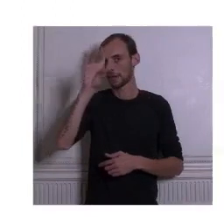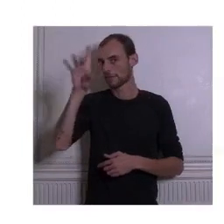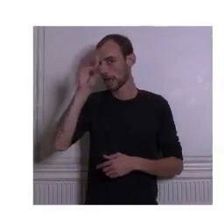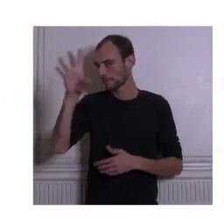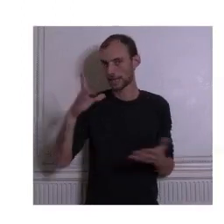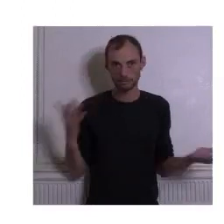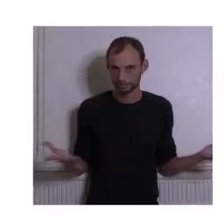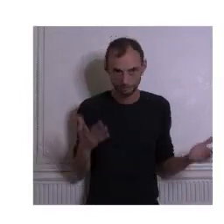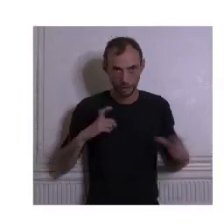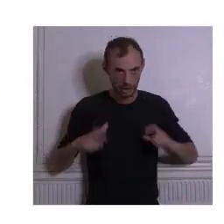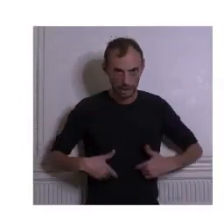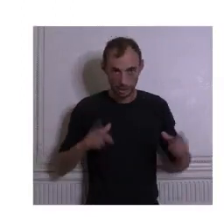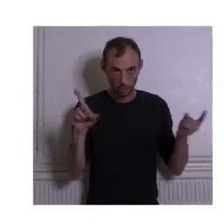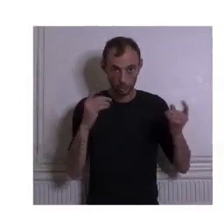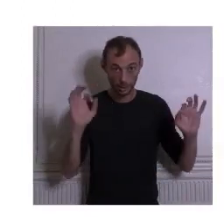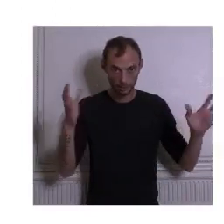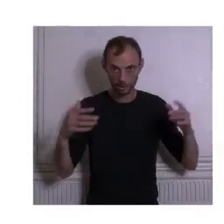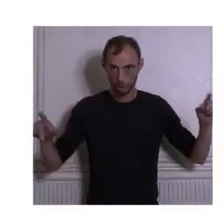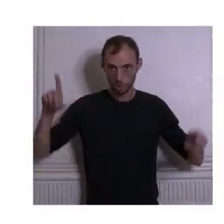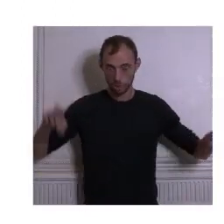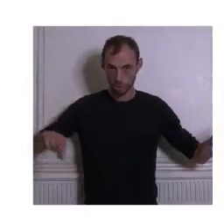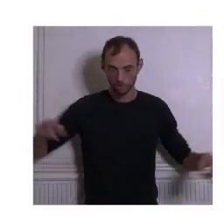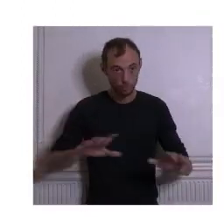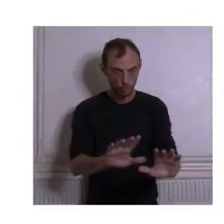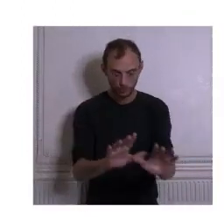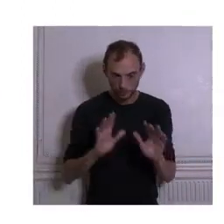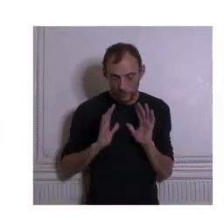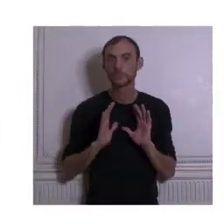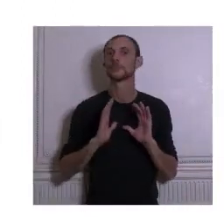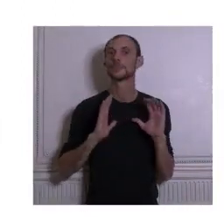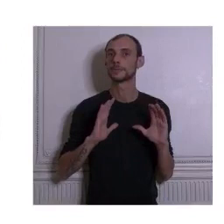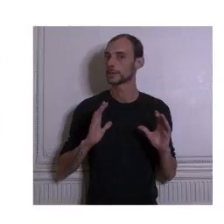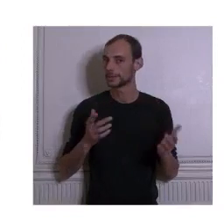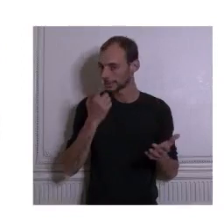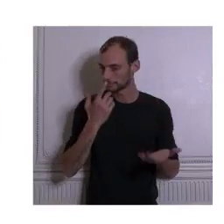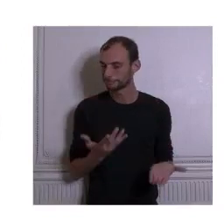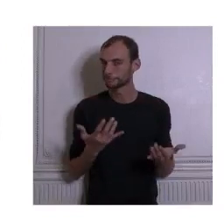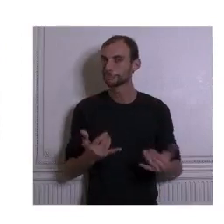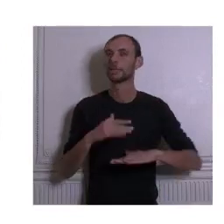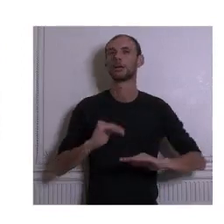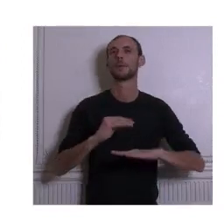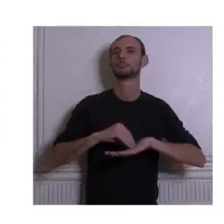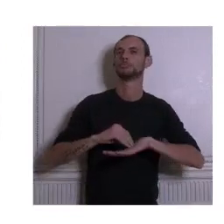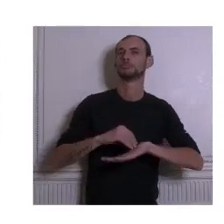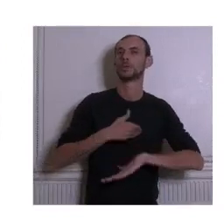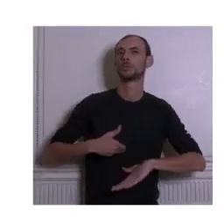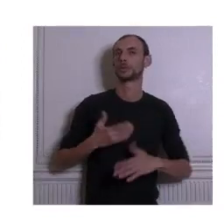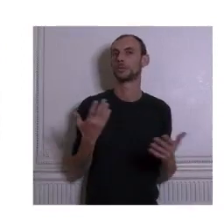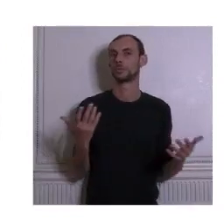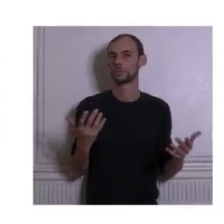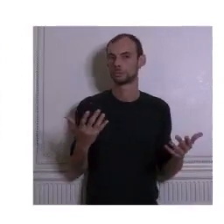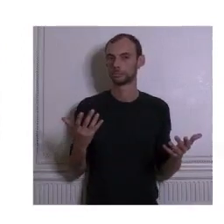on a juste rappelé notre attachement à aller dans la phase. Et aujourd'hui, j'ai envie de vous dire, le vœu ou la motion la plus importante, c'est